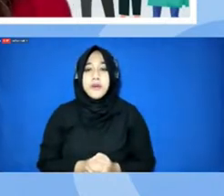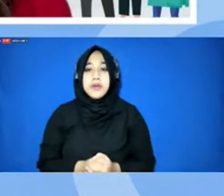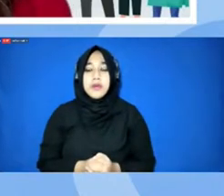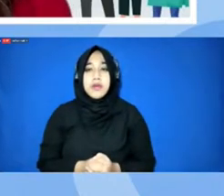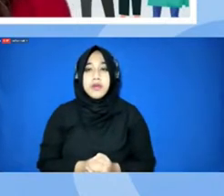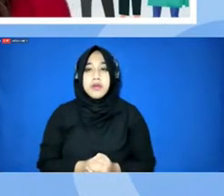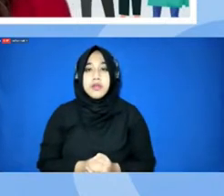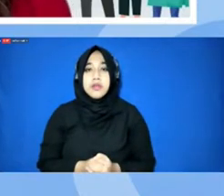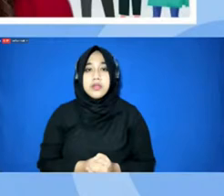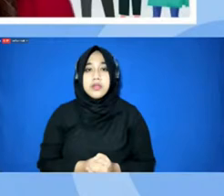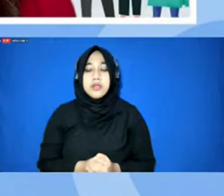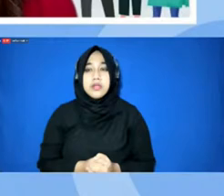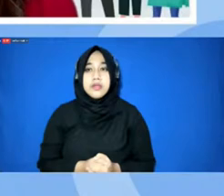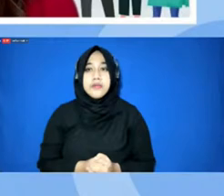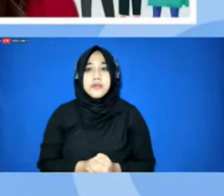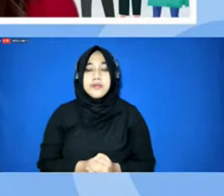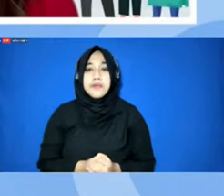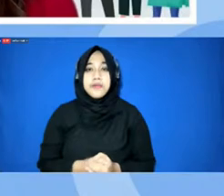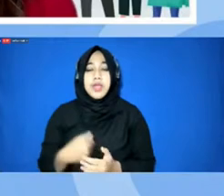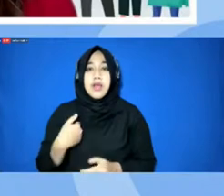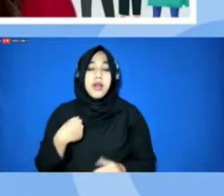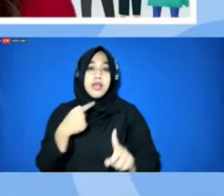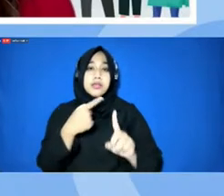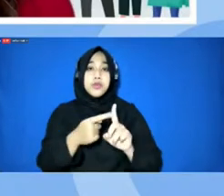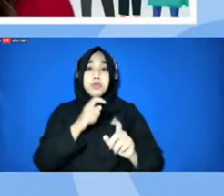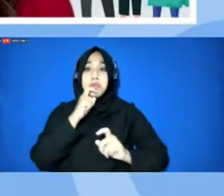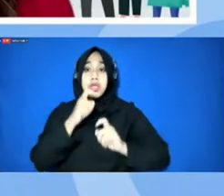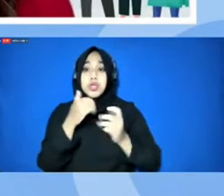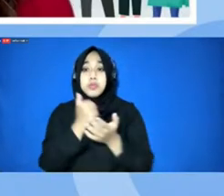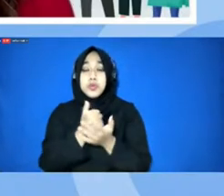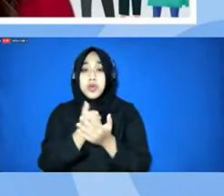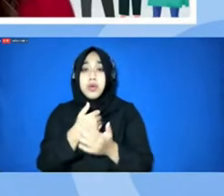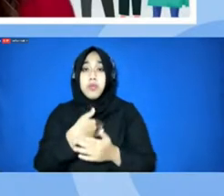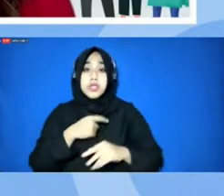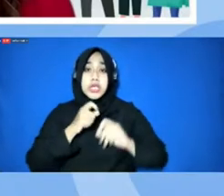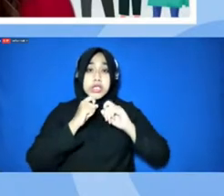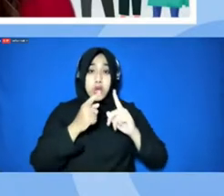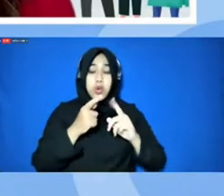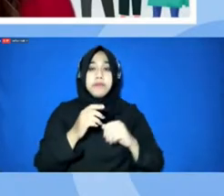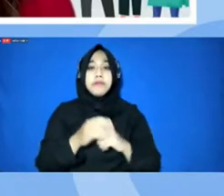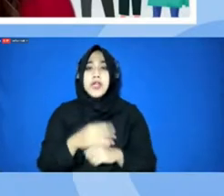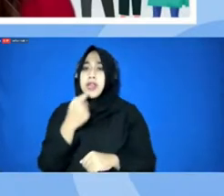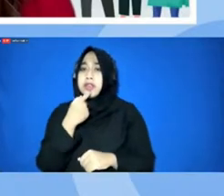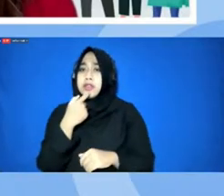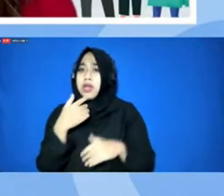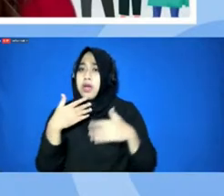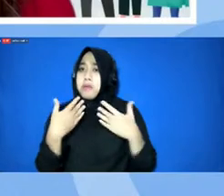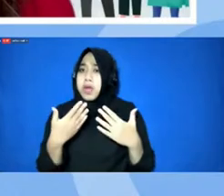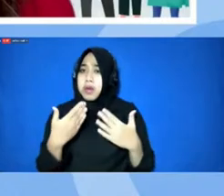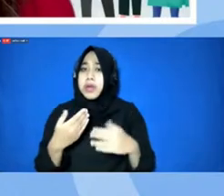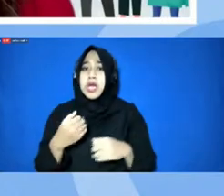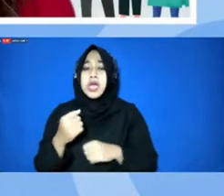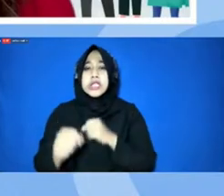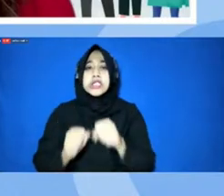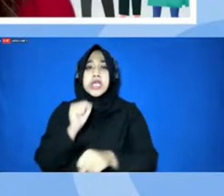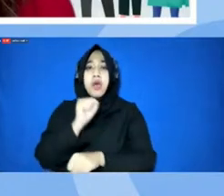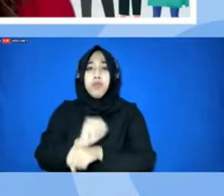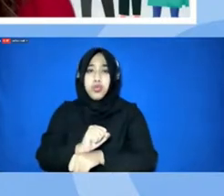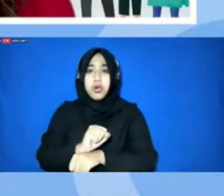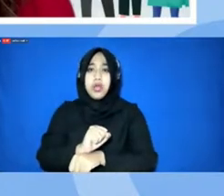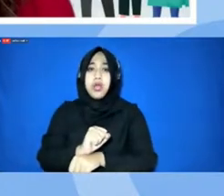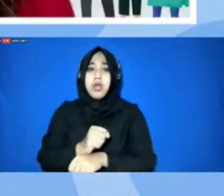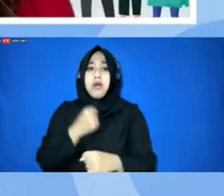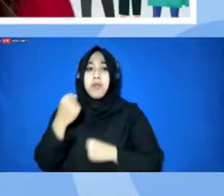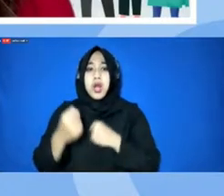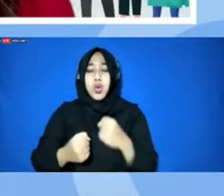Ya, ada satu pertanyaan sebenarnya yang ingin saya jawab juga mengenai bagaimana Singapura melakukan tracing